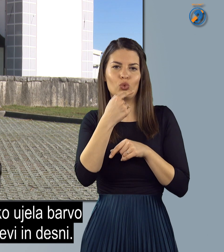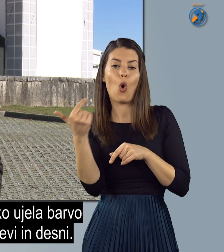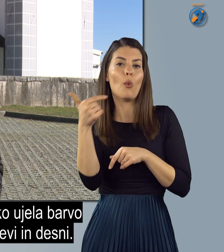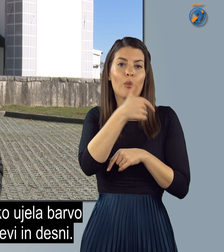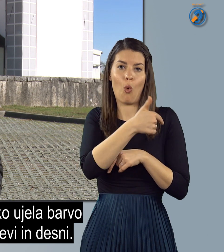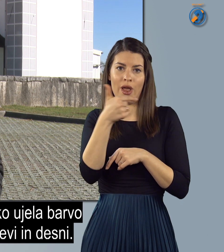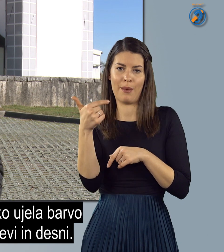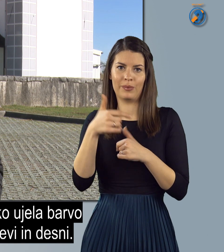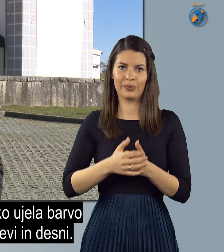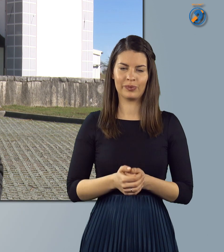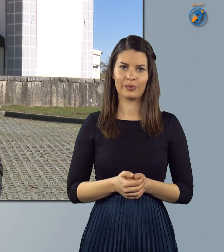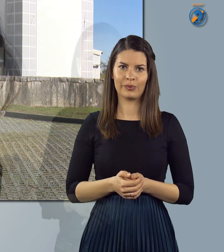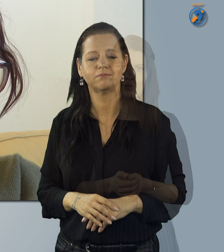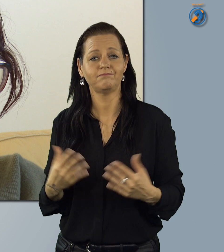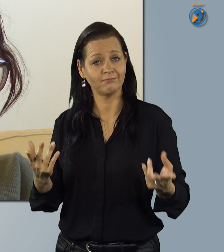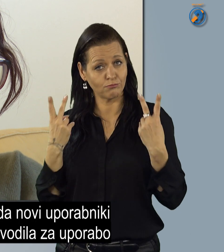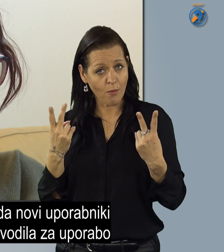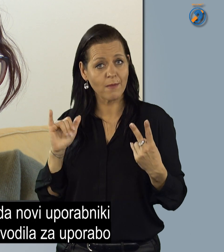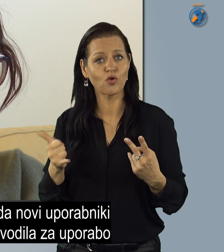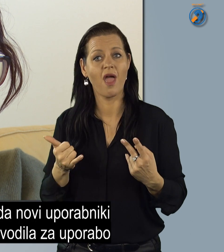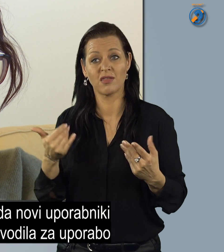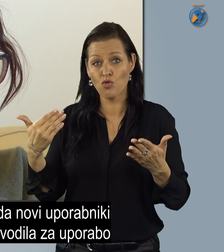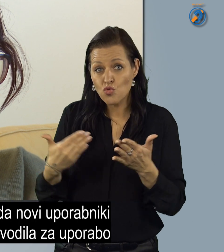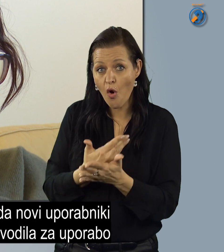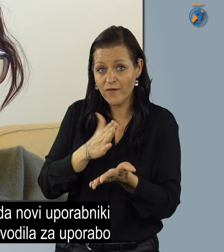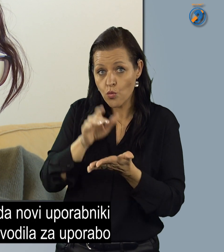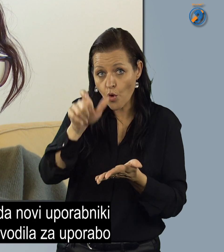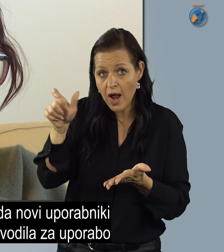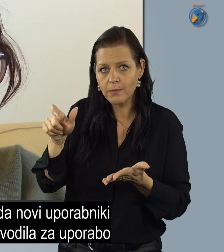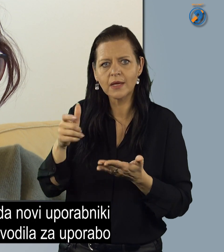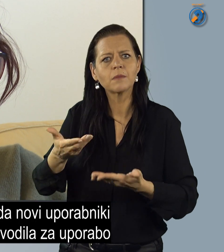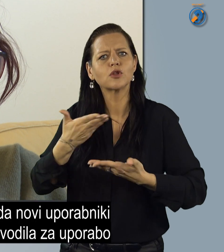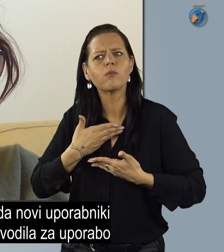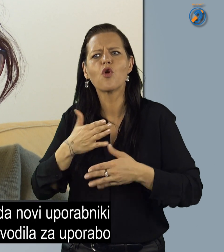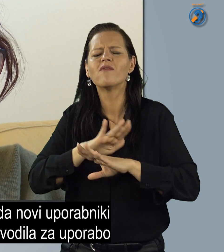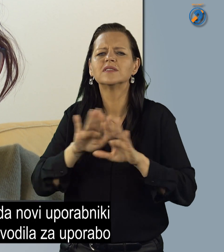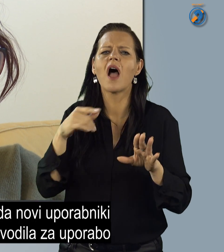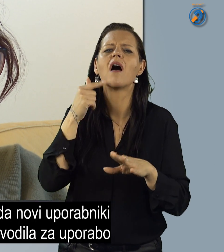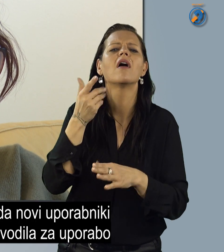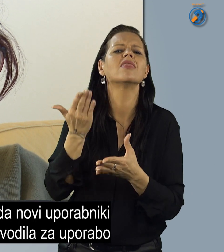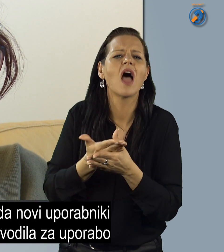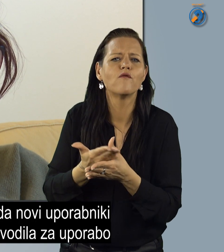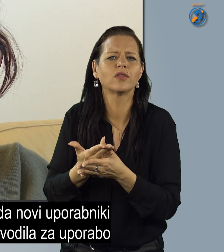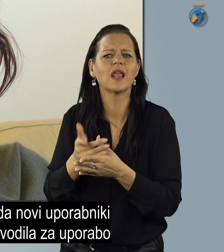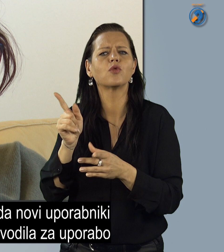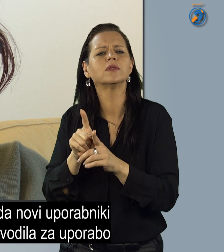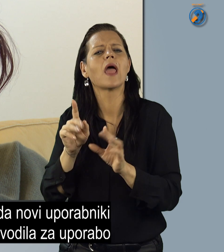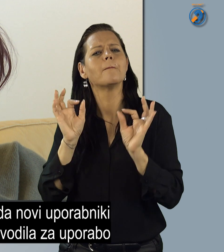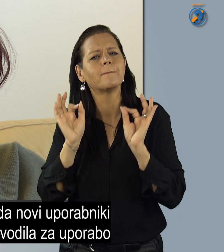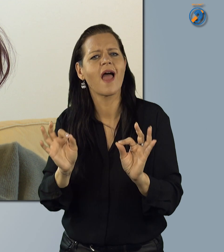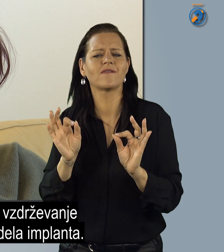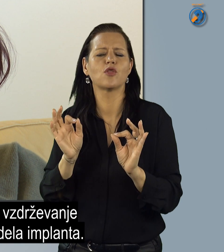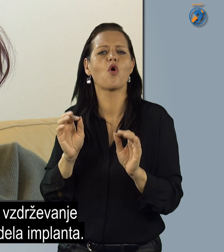pravzaprav na levi in desni. Pomembno je, da novi uporabniki pridobijo vsa navodila za uporabo in